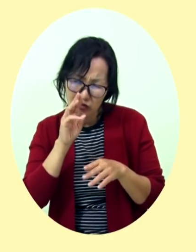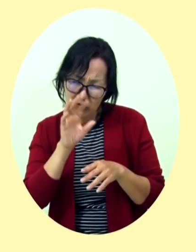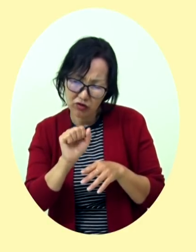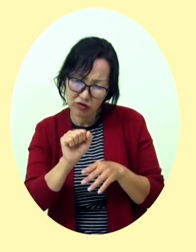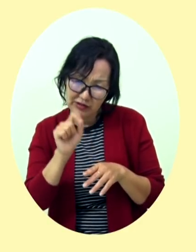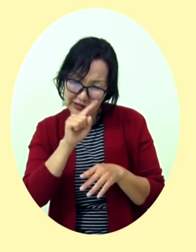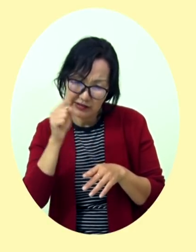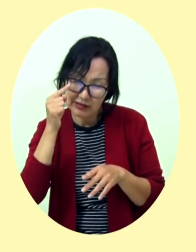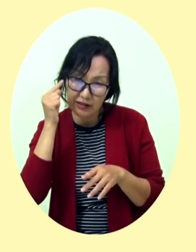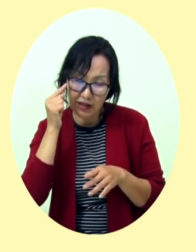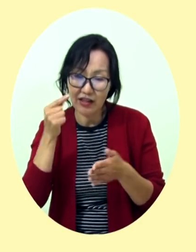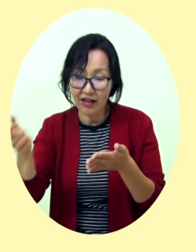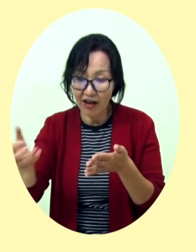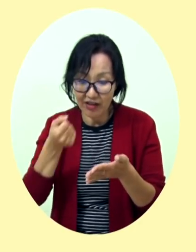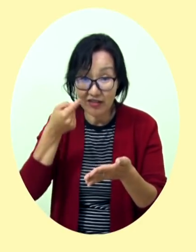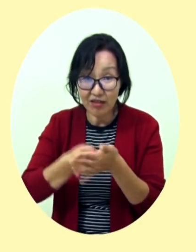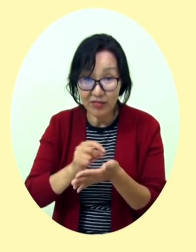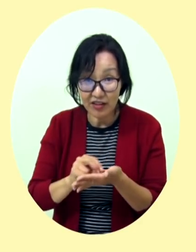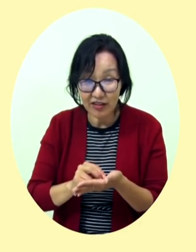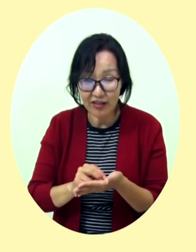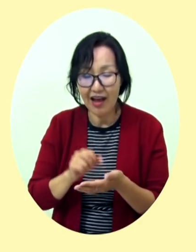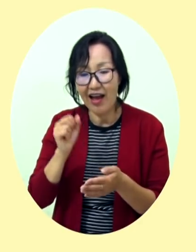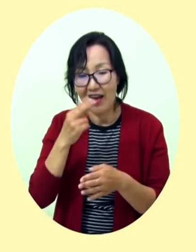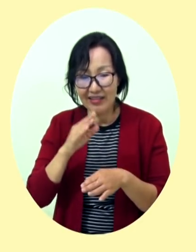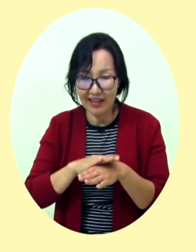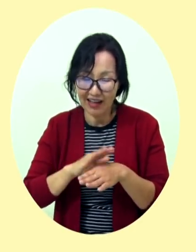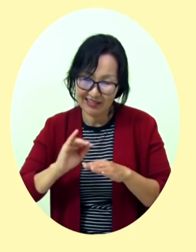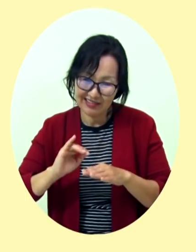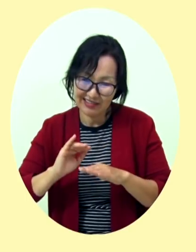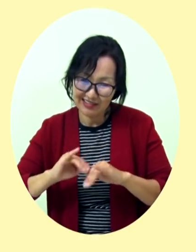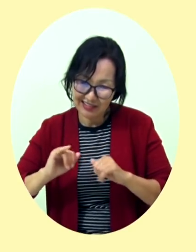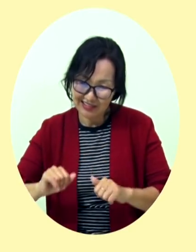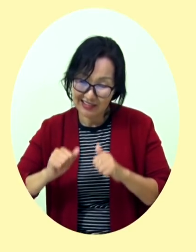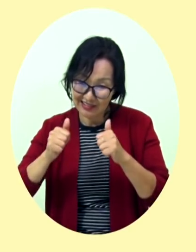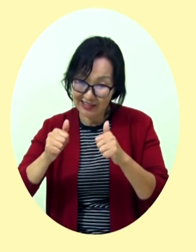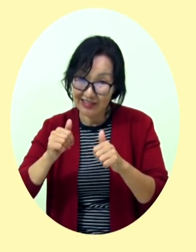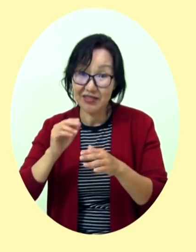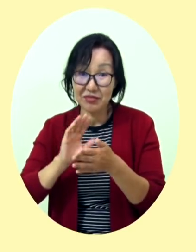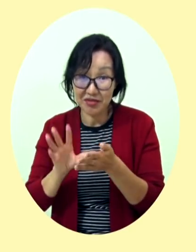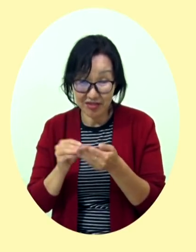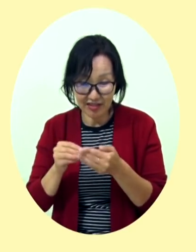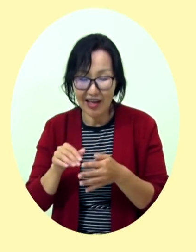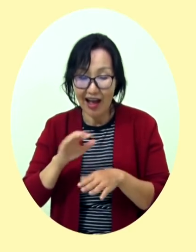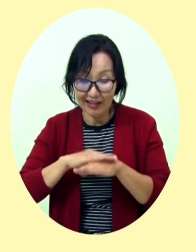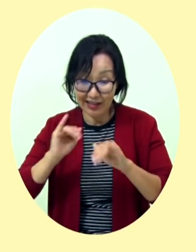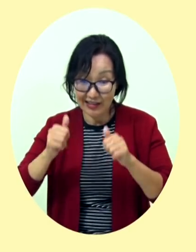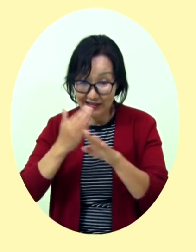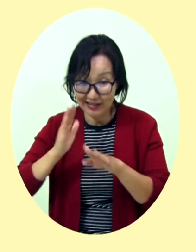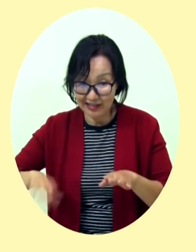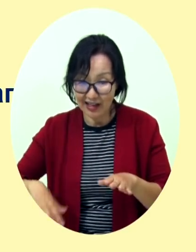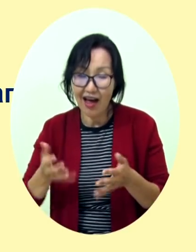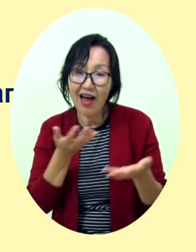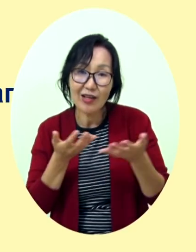тэмдгээр тэмдэглэх, мөн алдаагаа дэвтэртээ засч бичих, алдаагаа зассны дараа харьцуулан